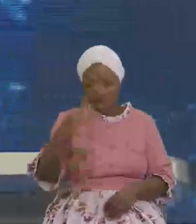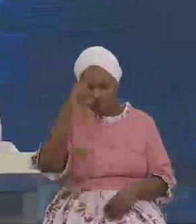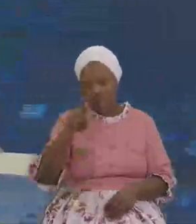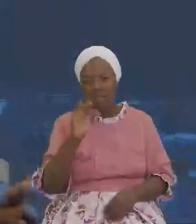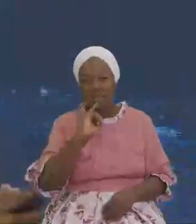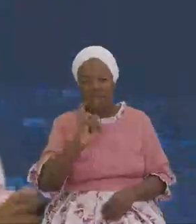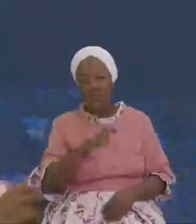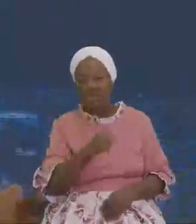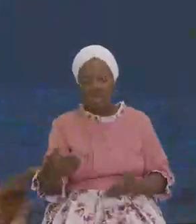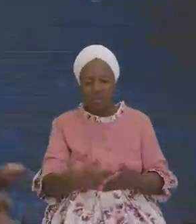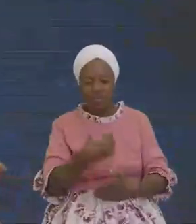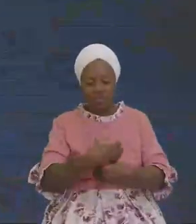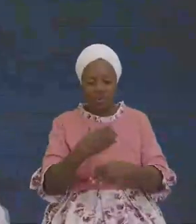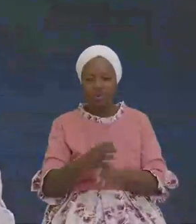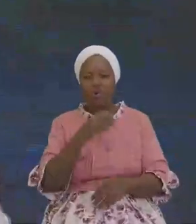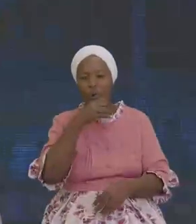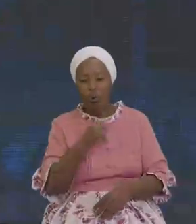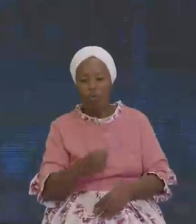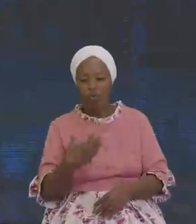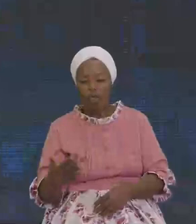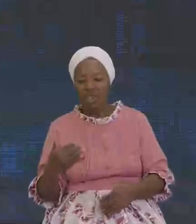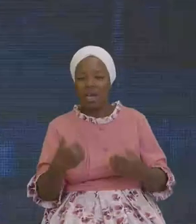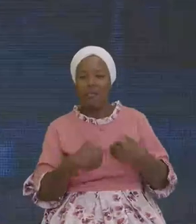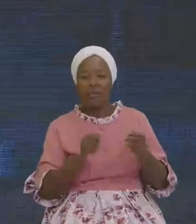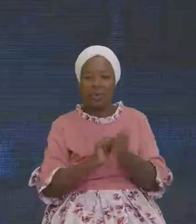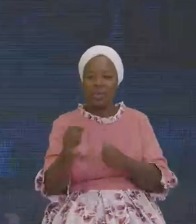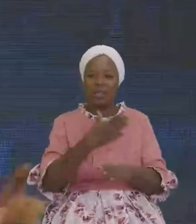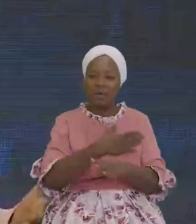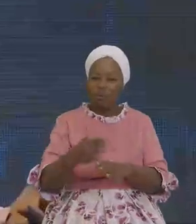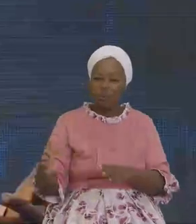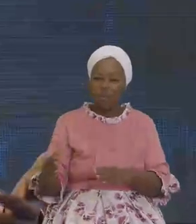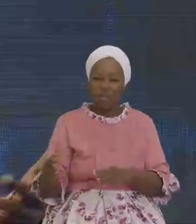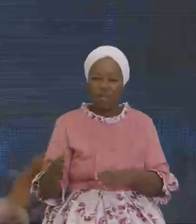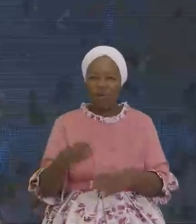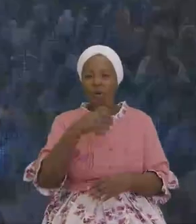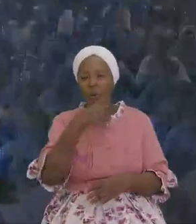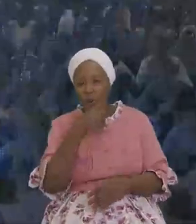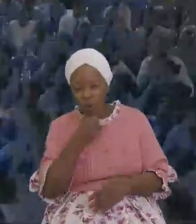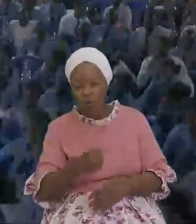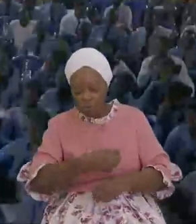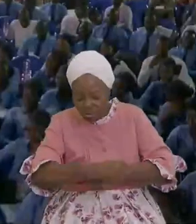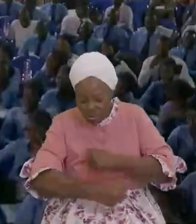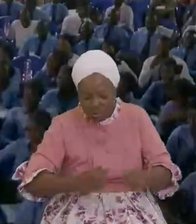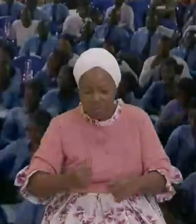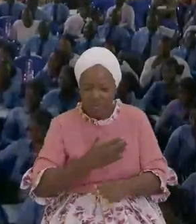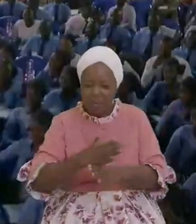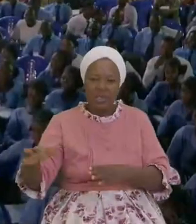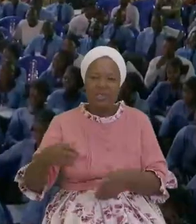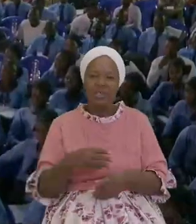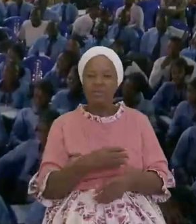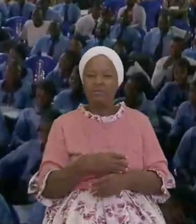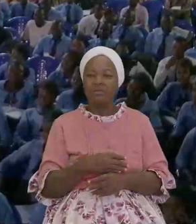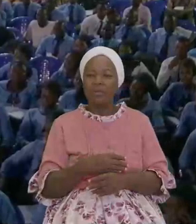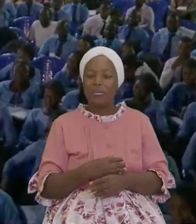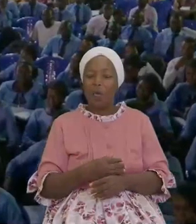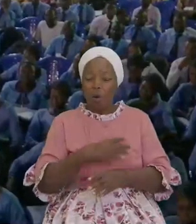Christ, il est une nouvelle créature. Les choses anciennes sont passées.